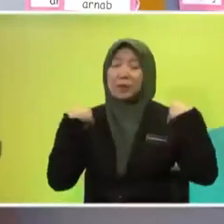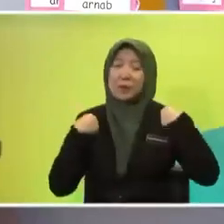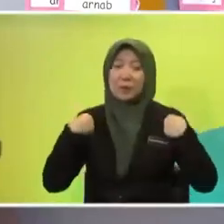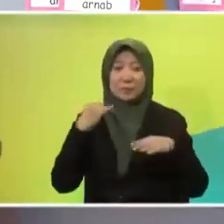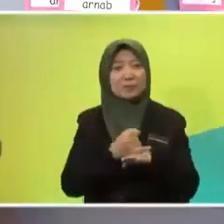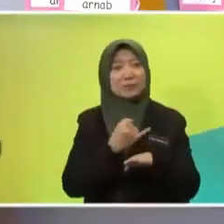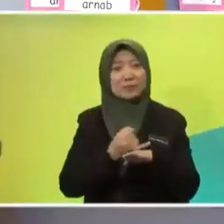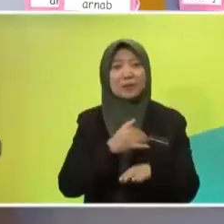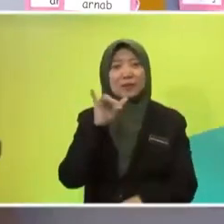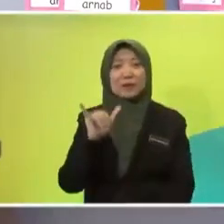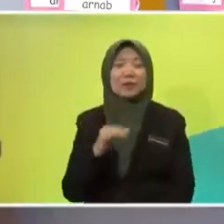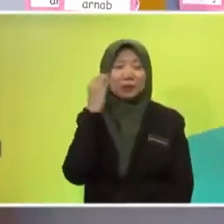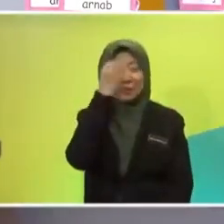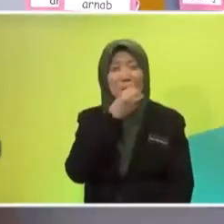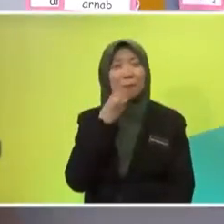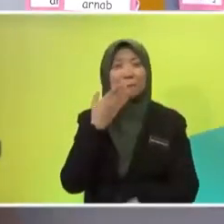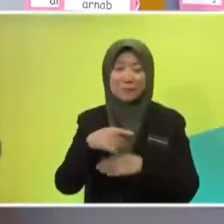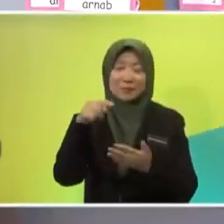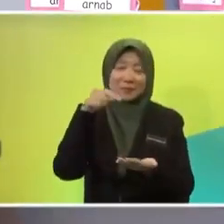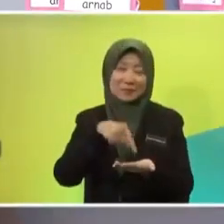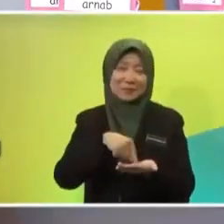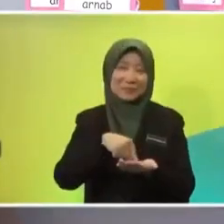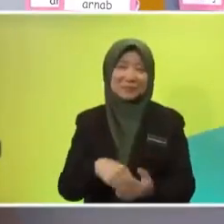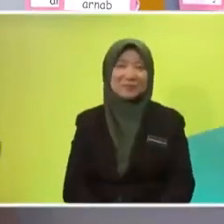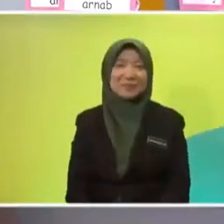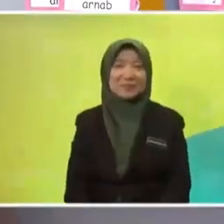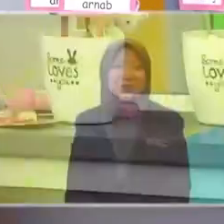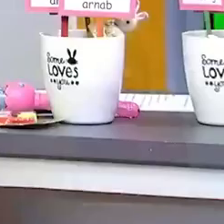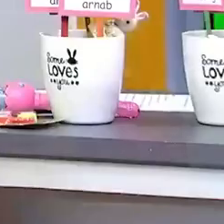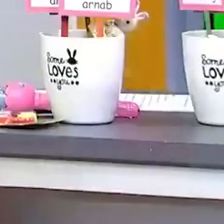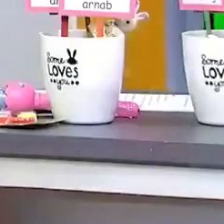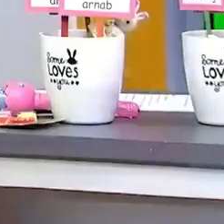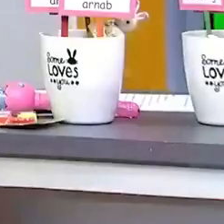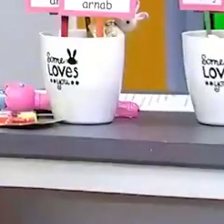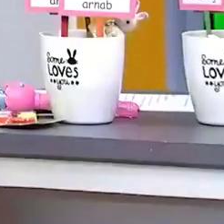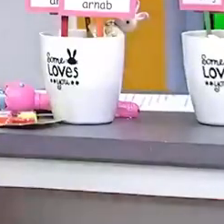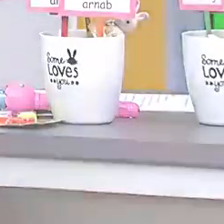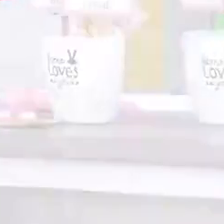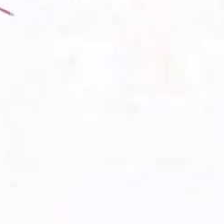jinak yang comel. Selepas ini di Mahir Didik TV, KPM.